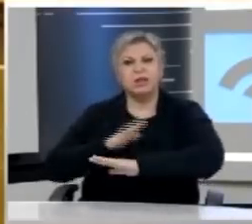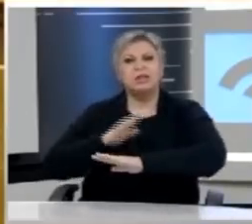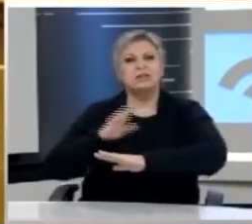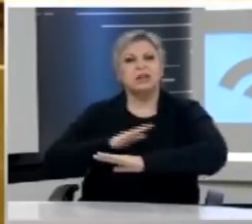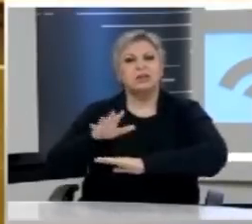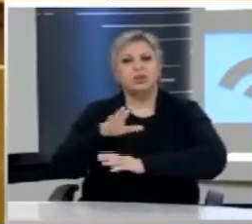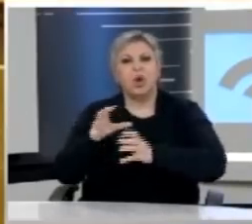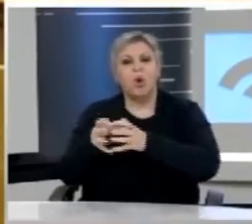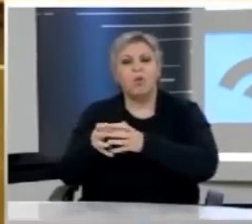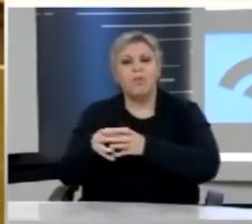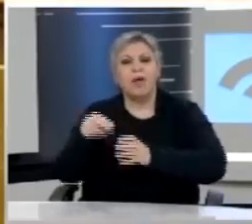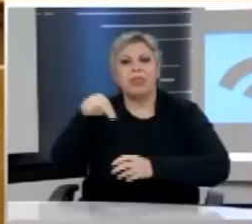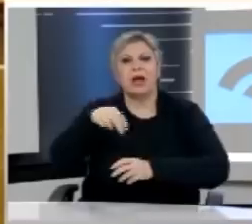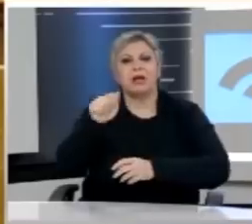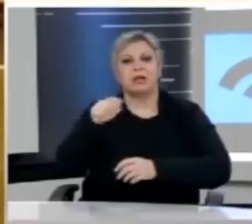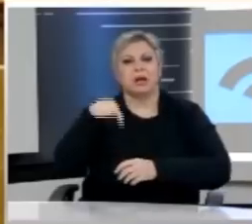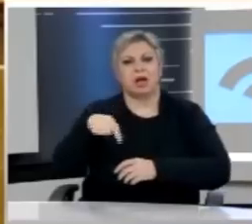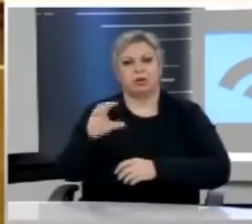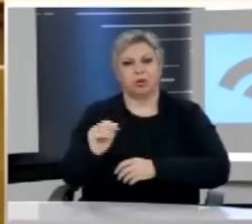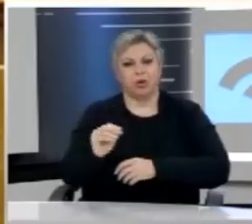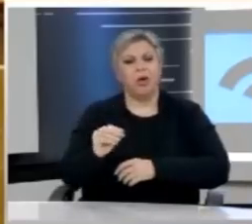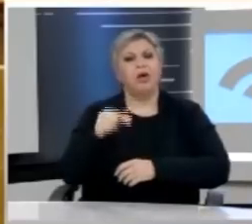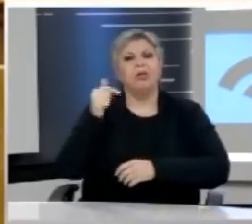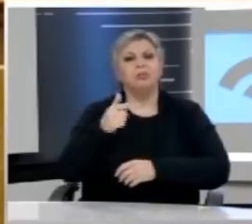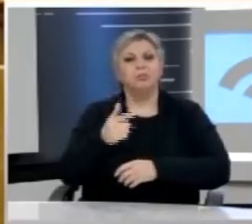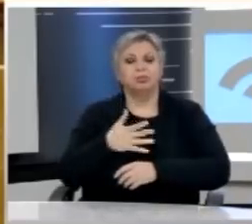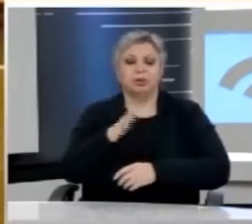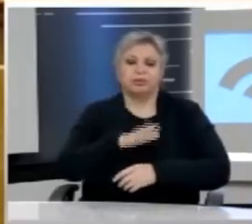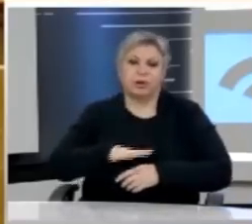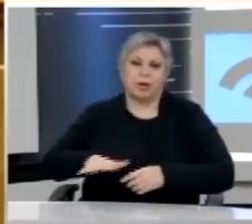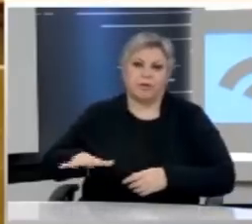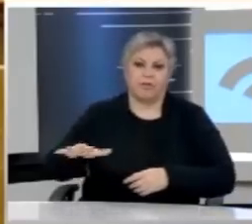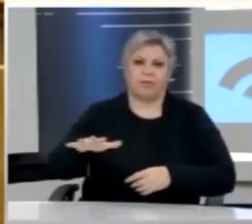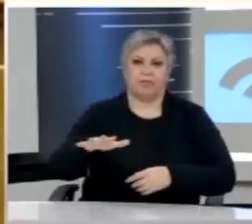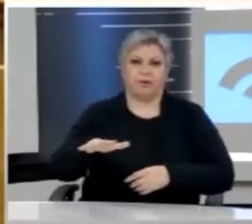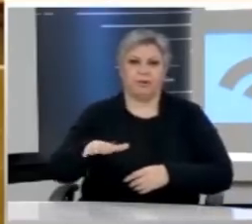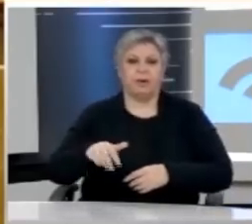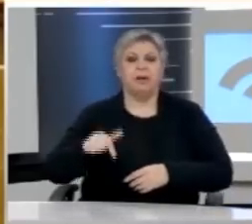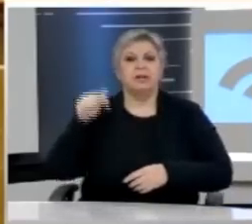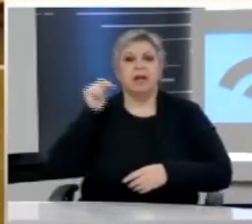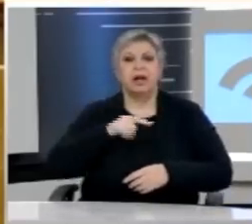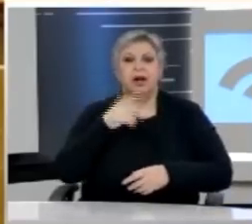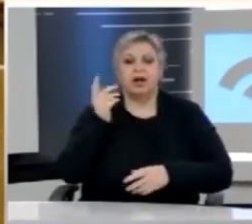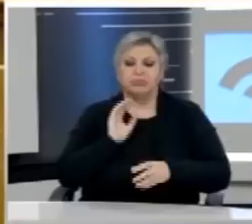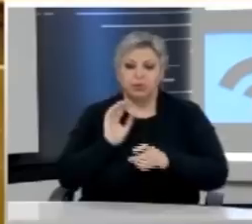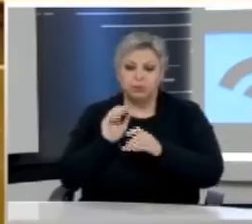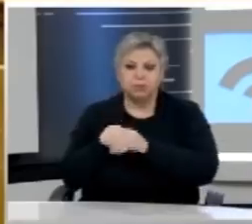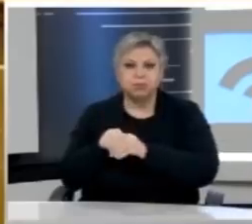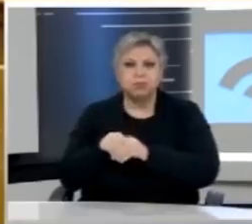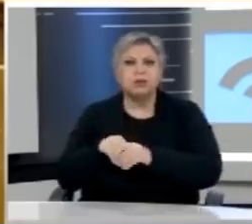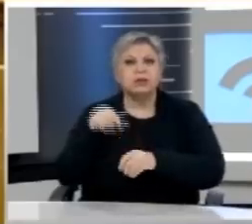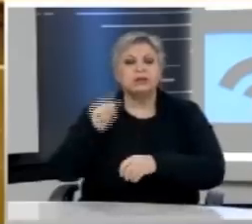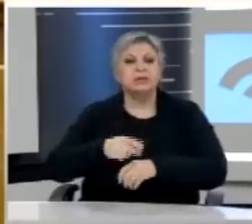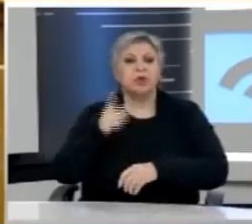την Ελλάδα σε στρατιωτικό στόχο και εμπλέκοντας το λαό όλο και βαθύτερα στο